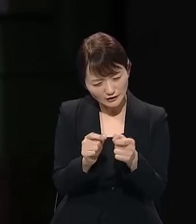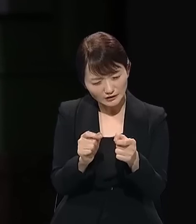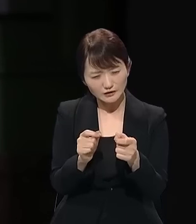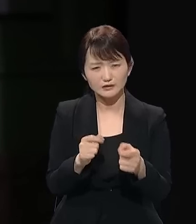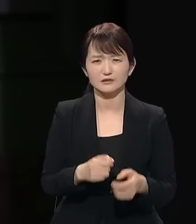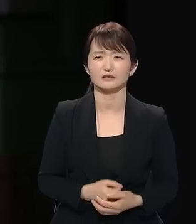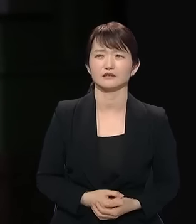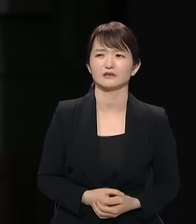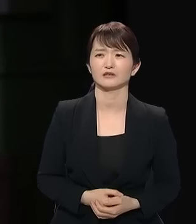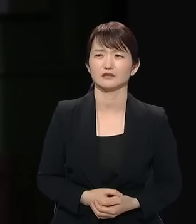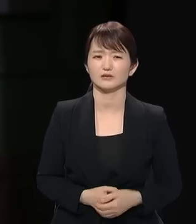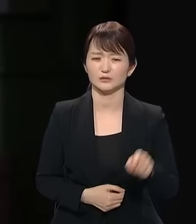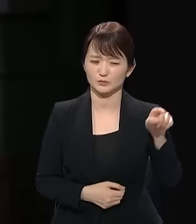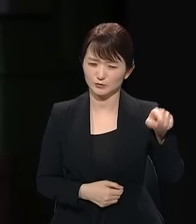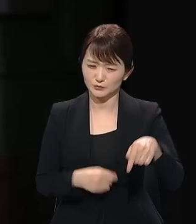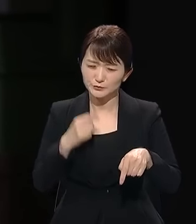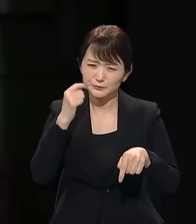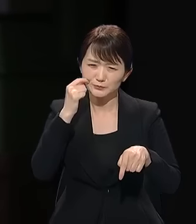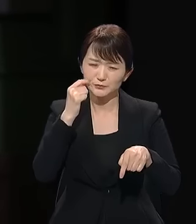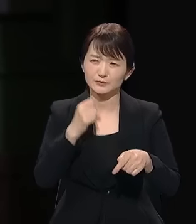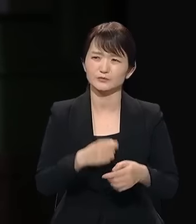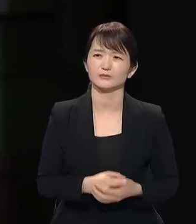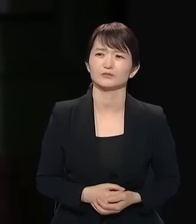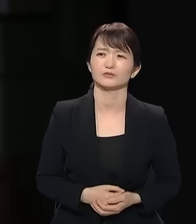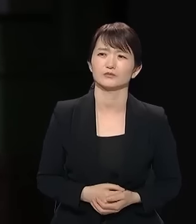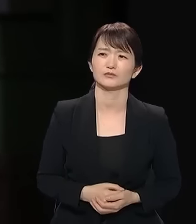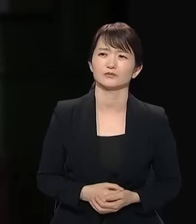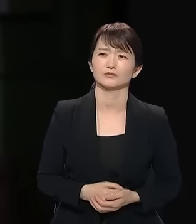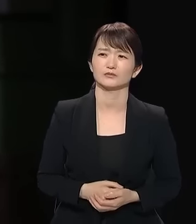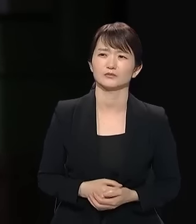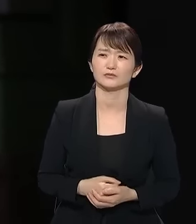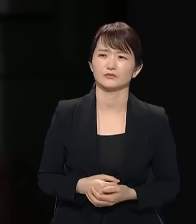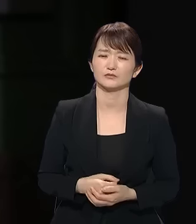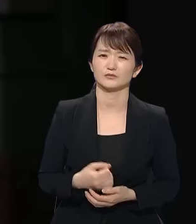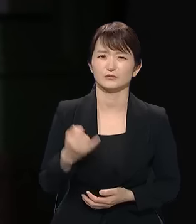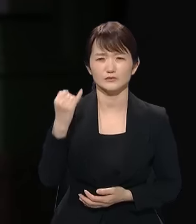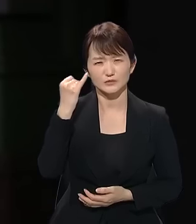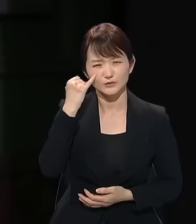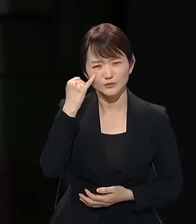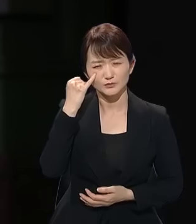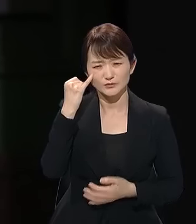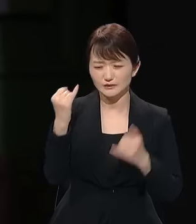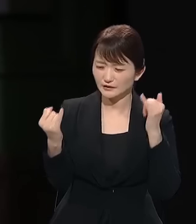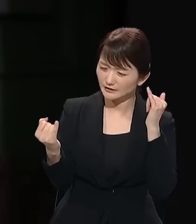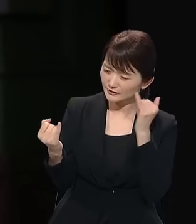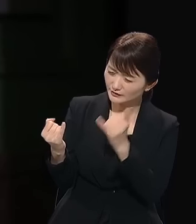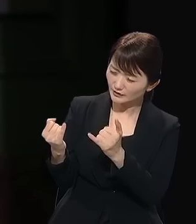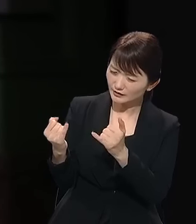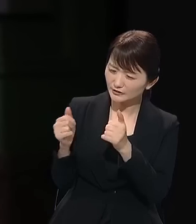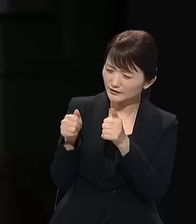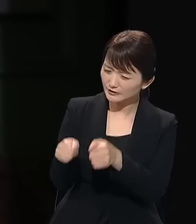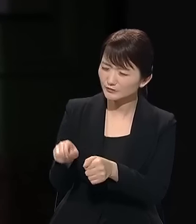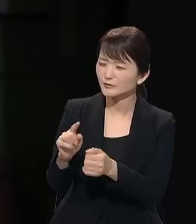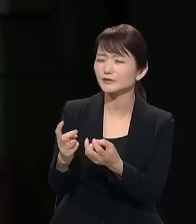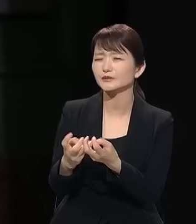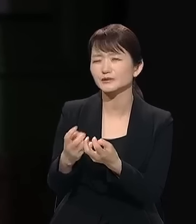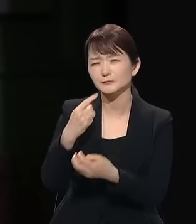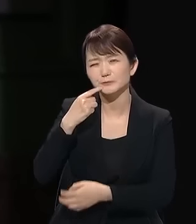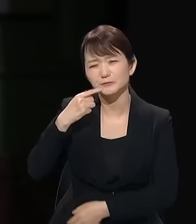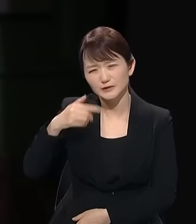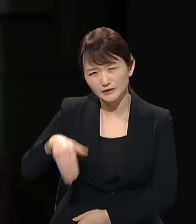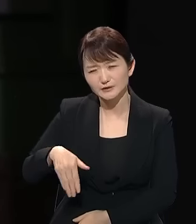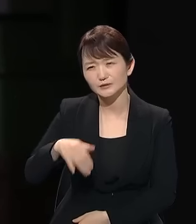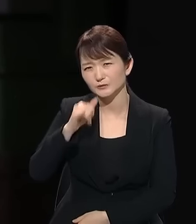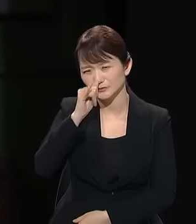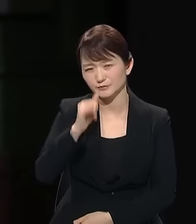텐데 못 오는 경우라도 어떤 그 고모님께 전화나 인사라도 조금 챙겼으면 어땠을까 하는 아쉬움이